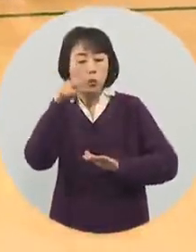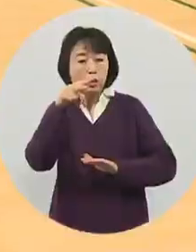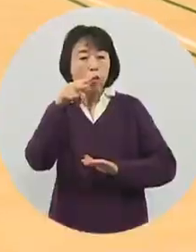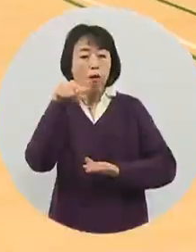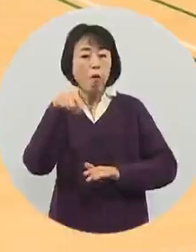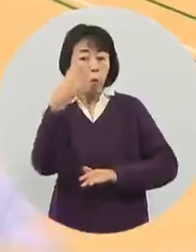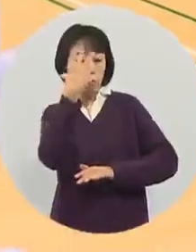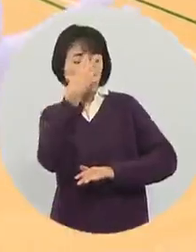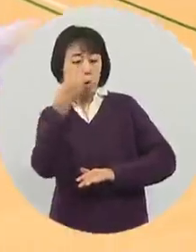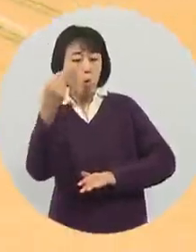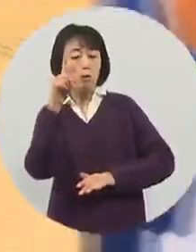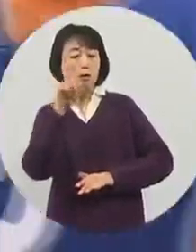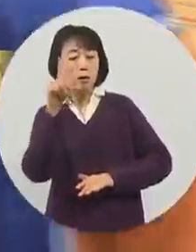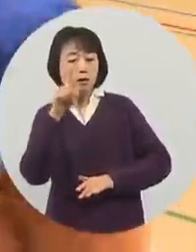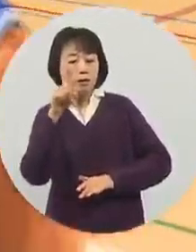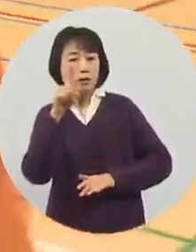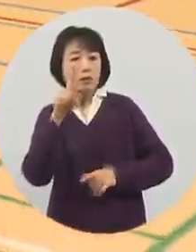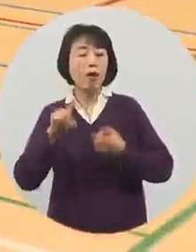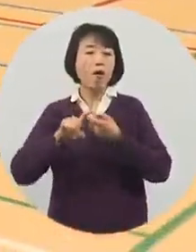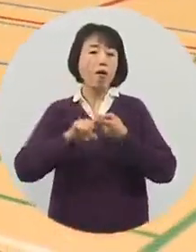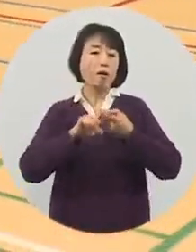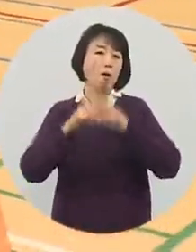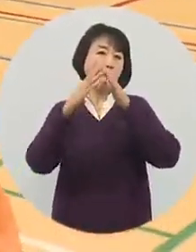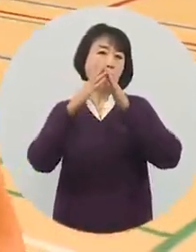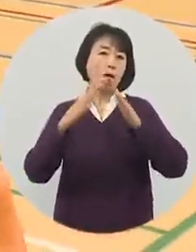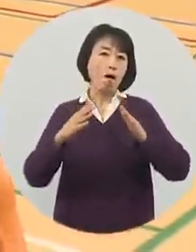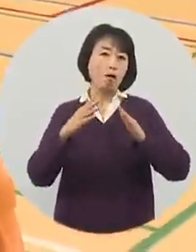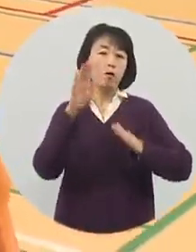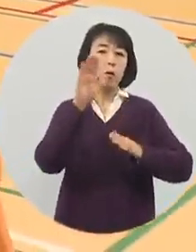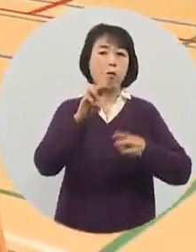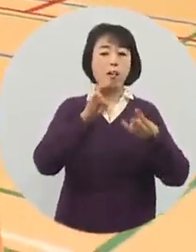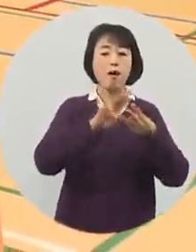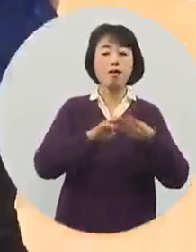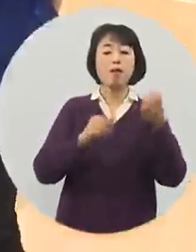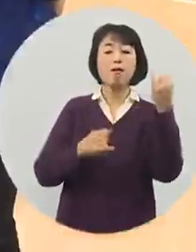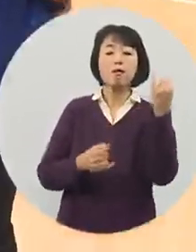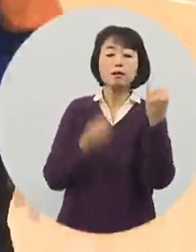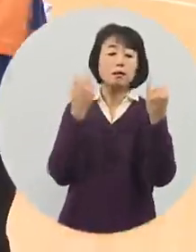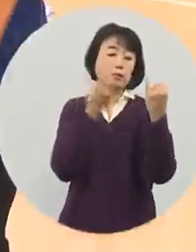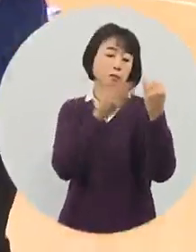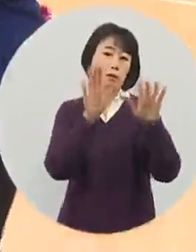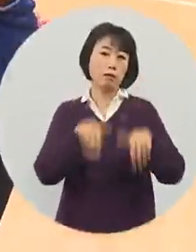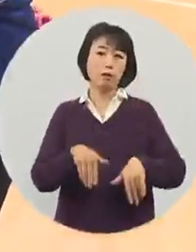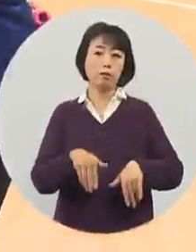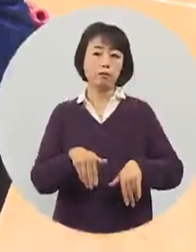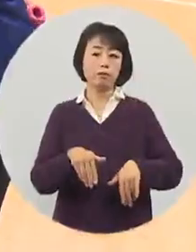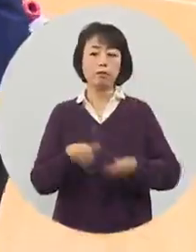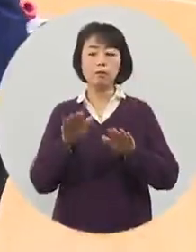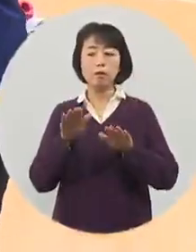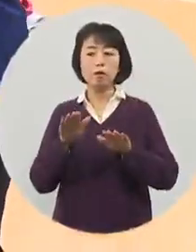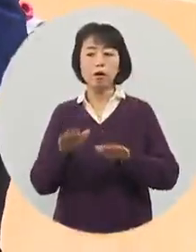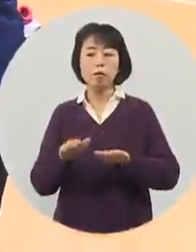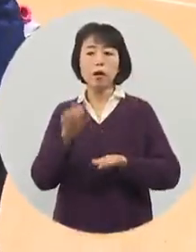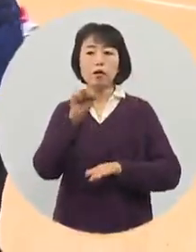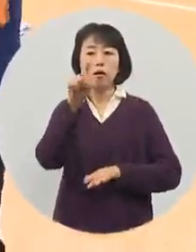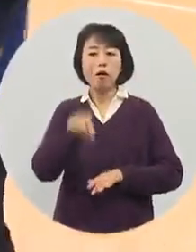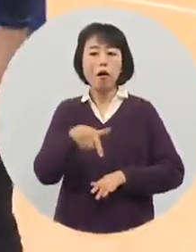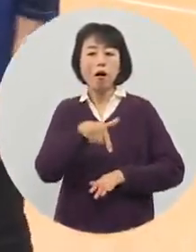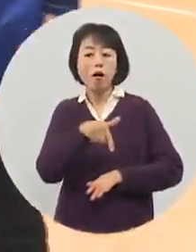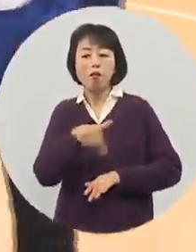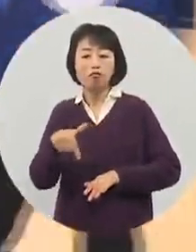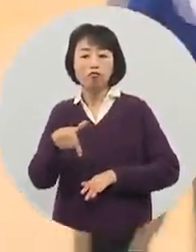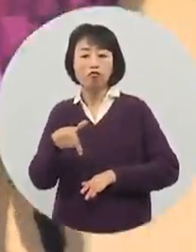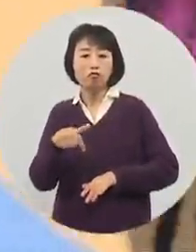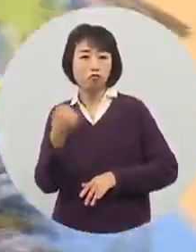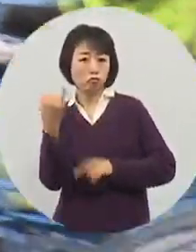について藤沢市ローリングバレーボール協会の前田さんに伺いました。 今サーブされる方って90代の方